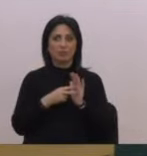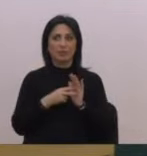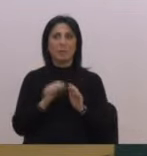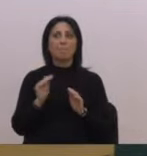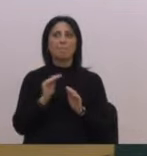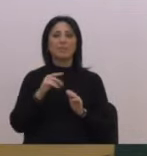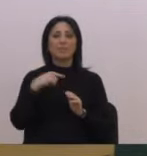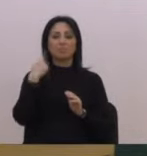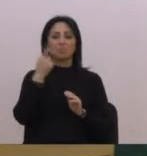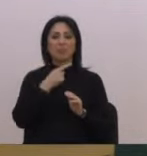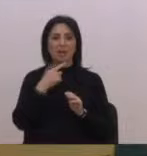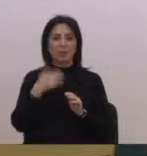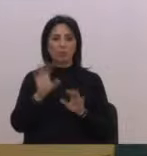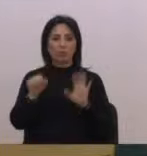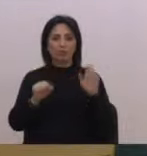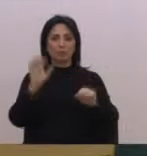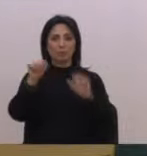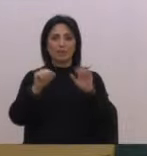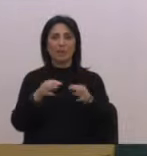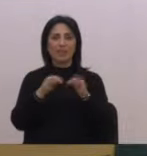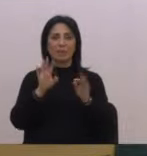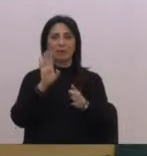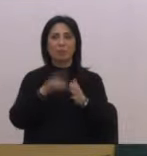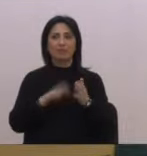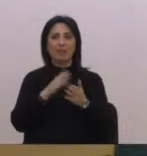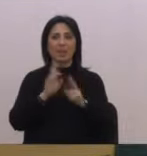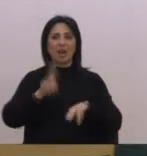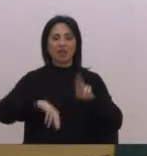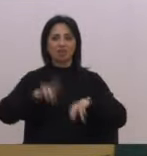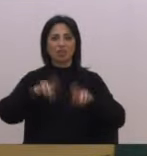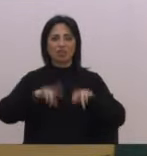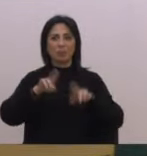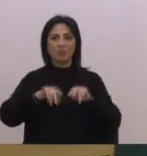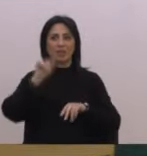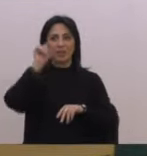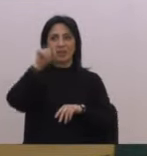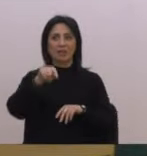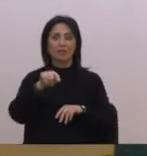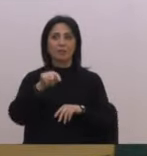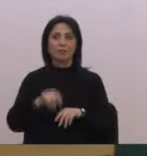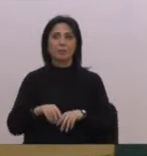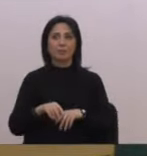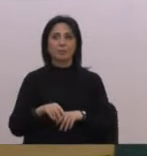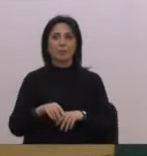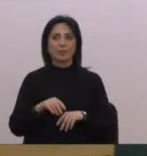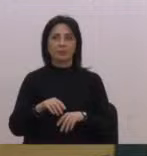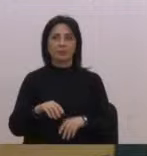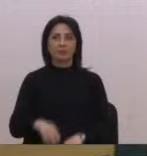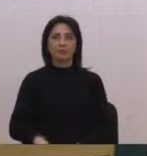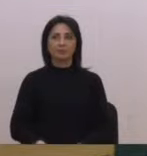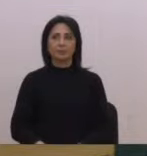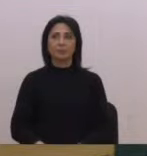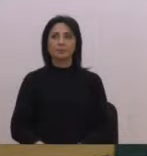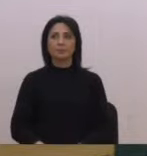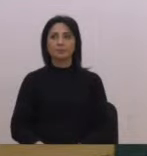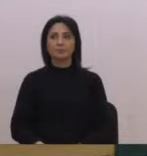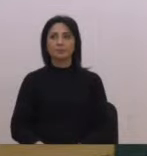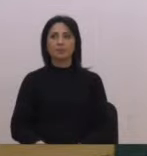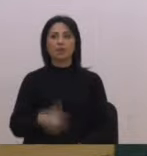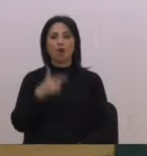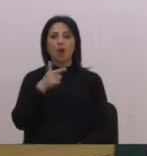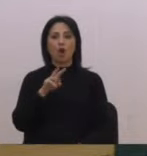Fizic Urepire Bismier, da, Unebartot, Aris Ashenebuli, Ik, Nagebobebi.